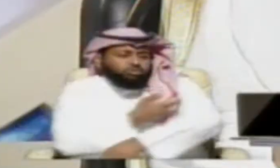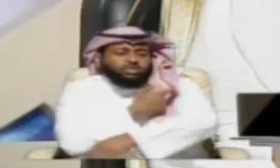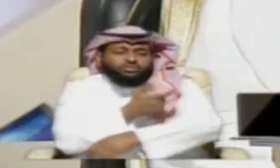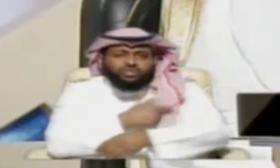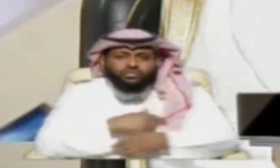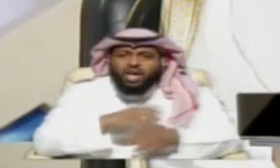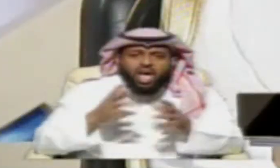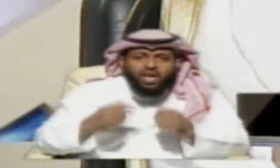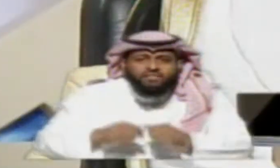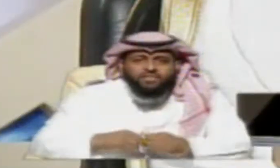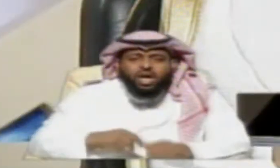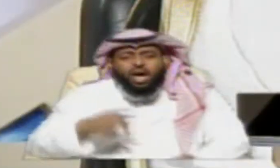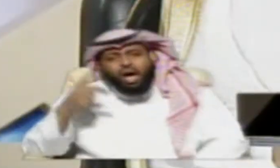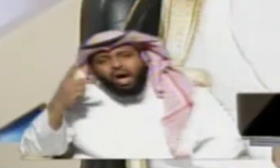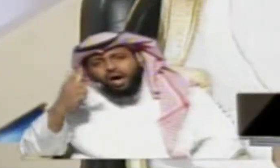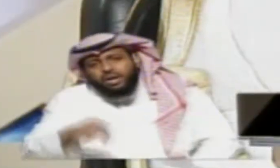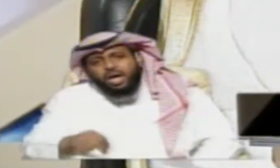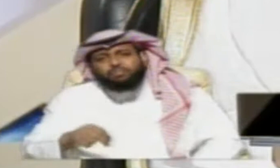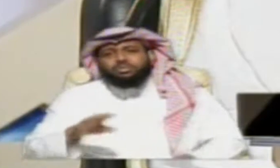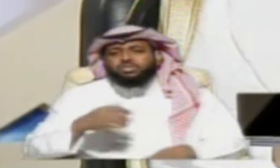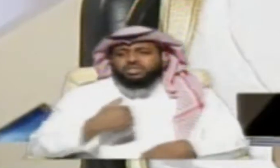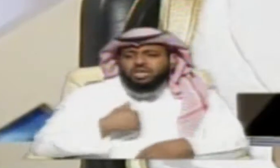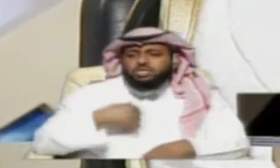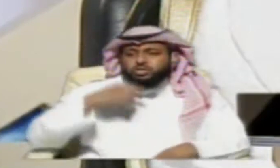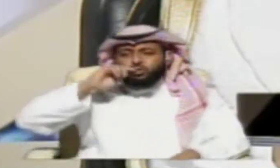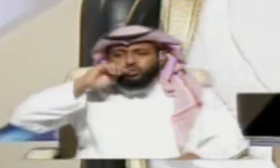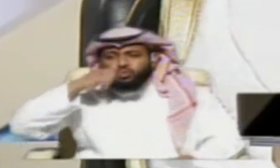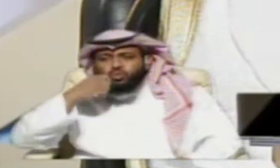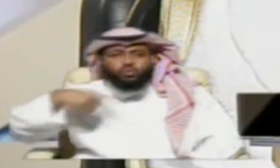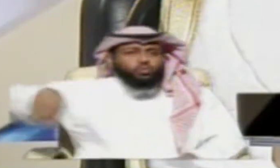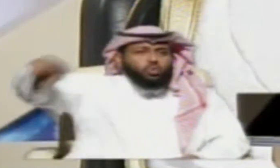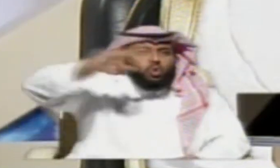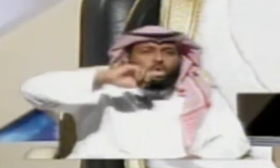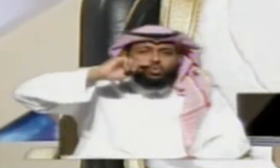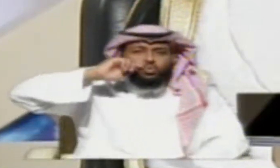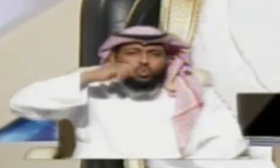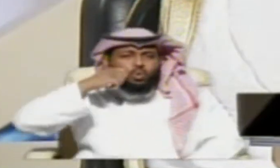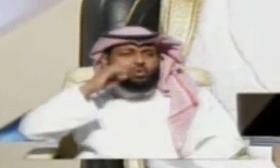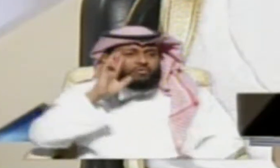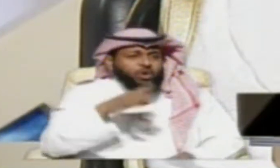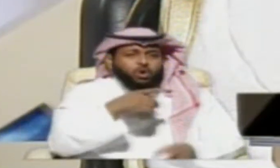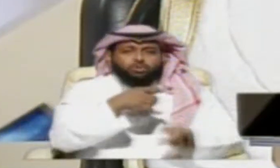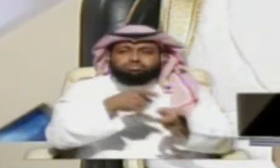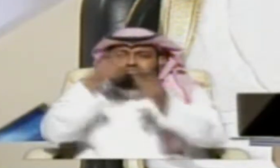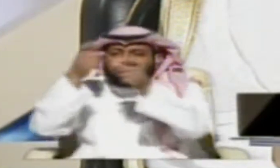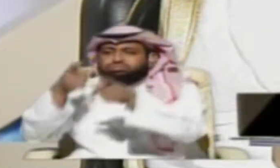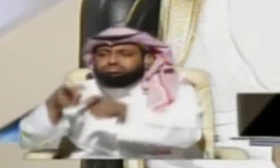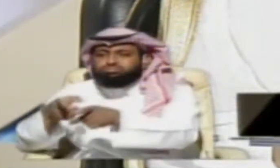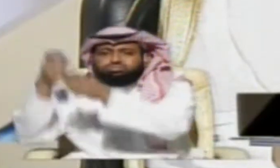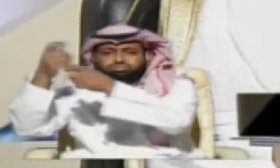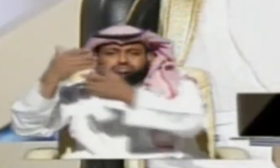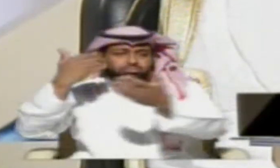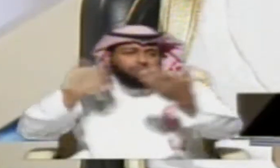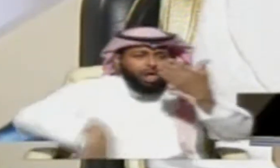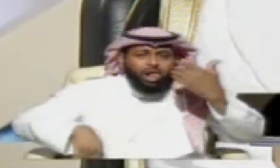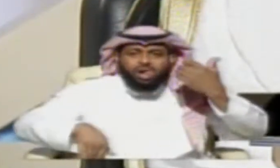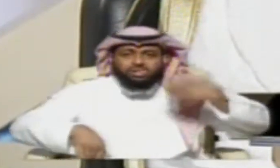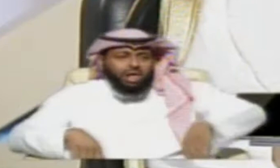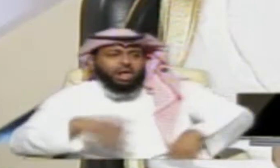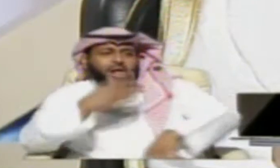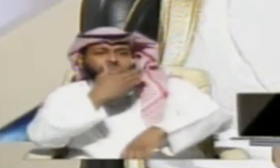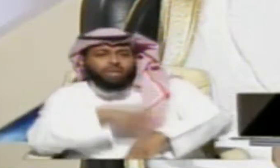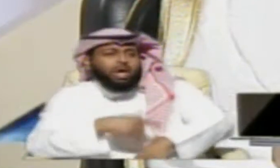ولا يقبله الله أن نسكت وهم يقتلون وجرحاهم لا يجدون دواء ولا